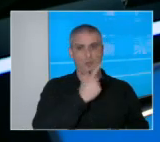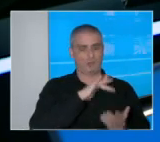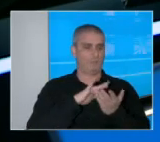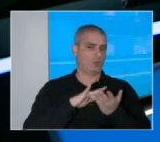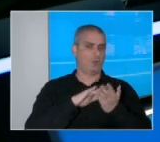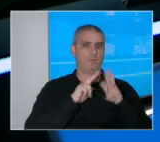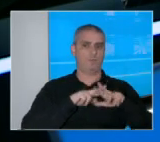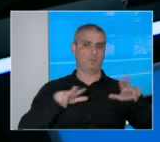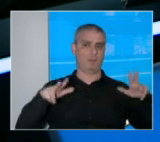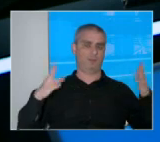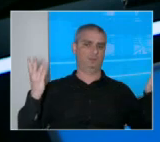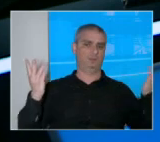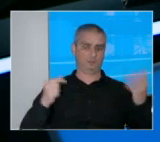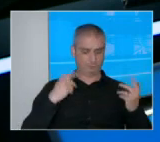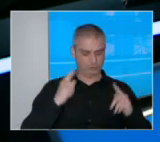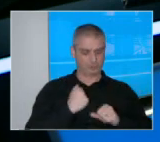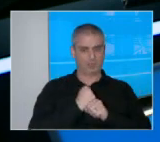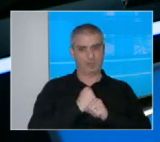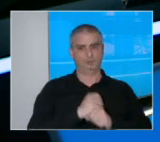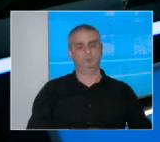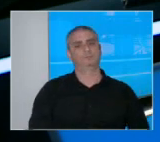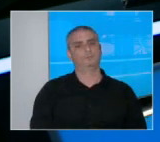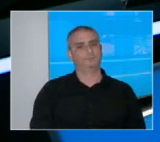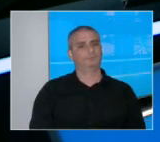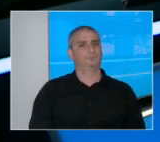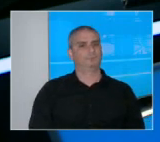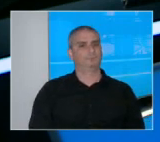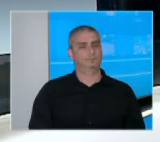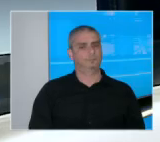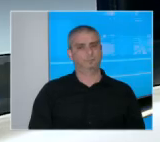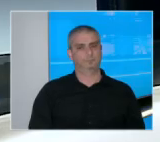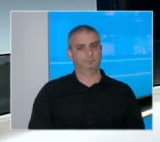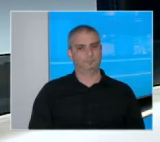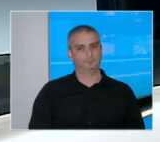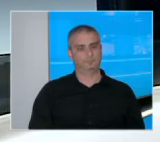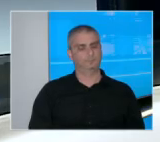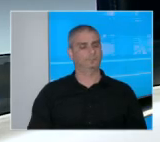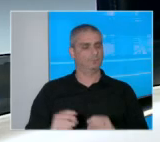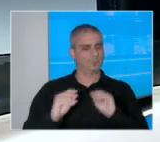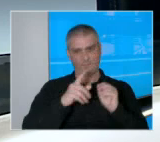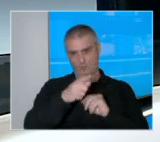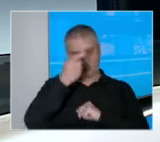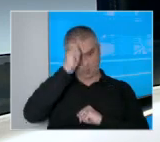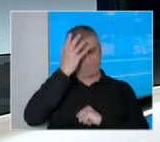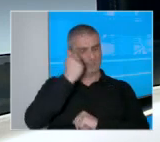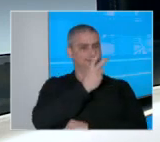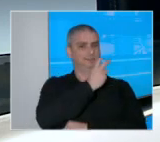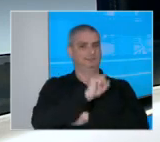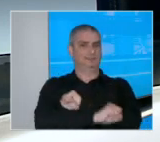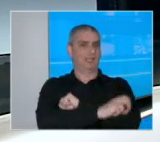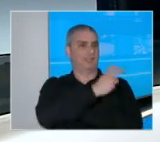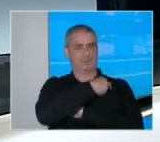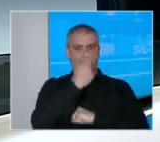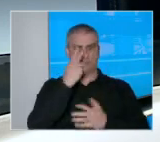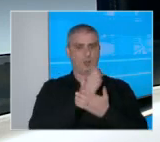ומקום בארץ. זה מה שצריך לעשות. תשמע, בוא נעבור כן לכובע אחר כסגן רמטכ"ל לשעבר, ראינו את החלטת בית